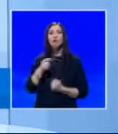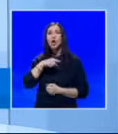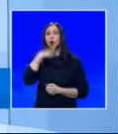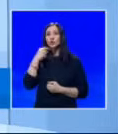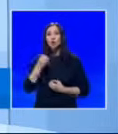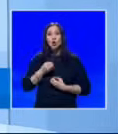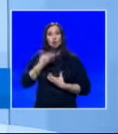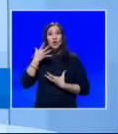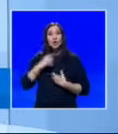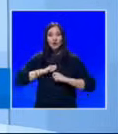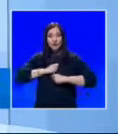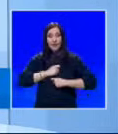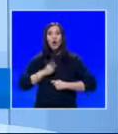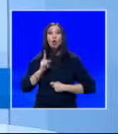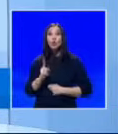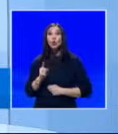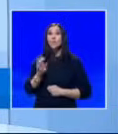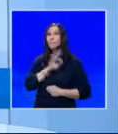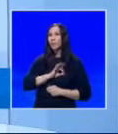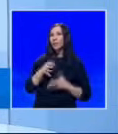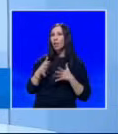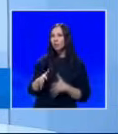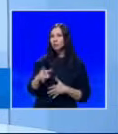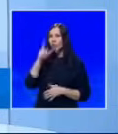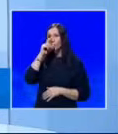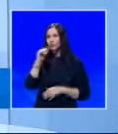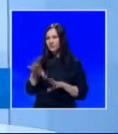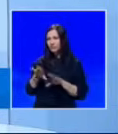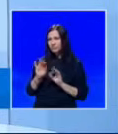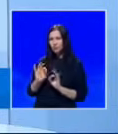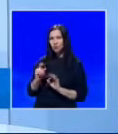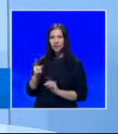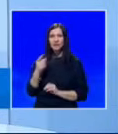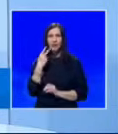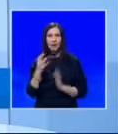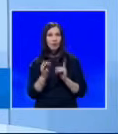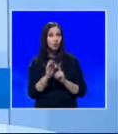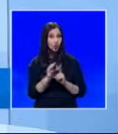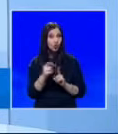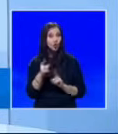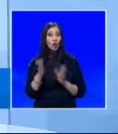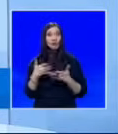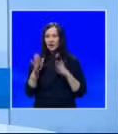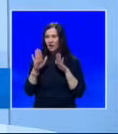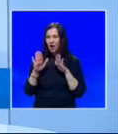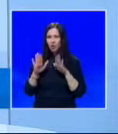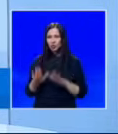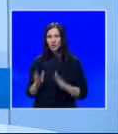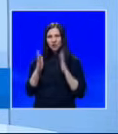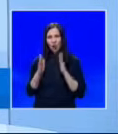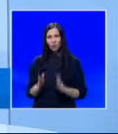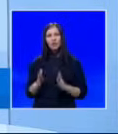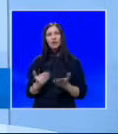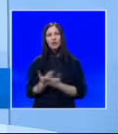ще страда, но тя ще победи лошото. И Путин се възприема именно от тази гледна точка. Той иска да установи някакъв нов